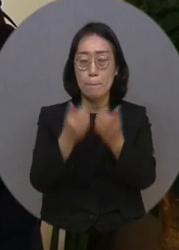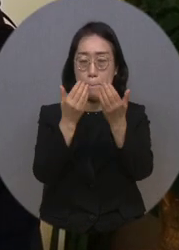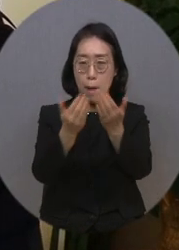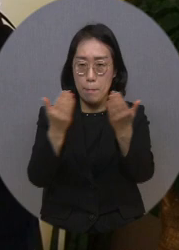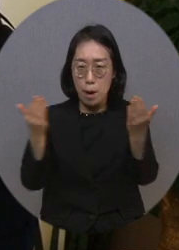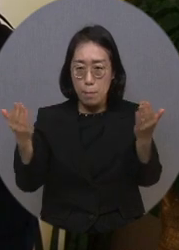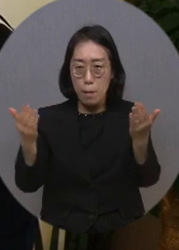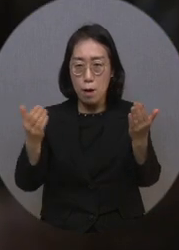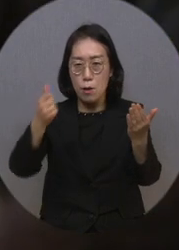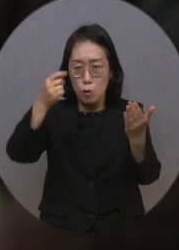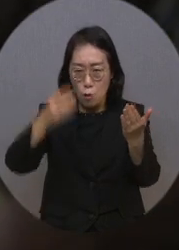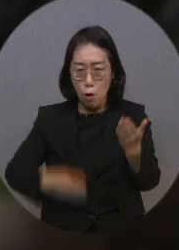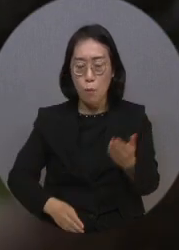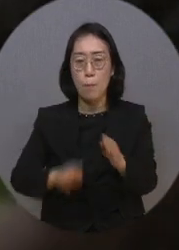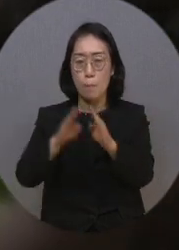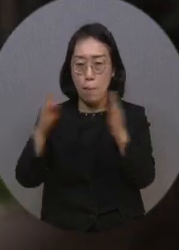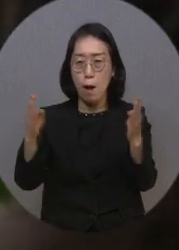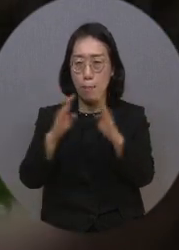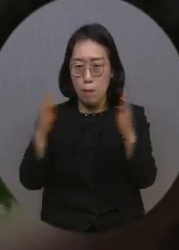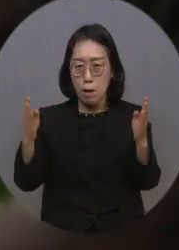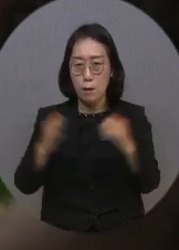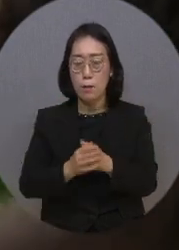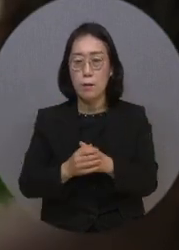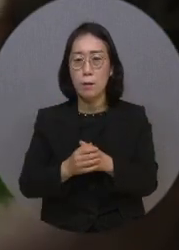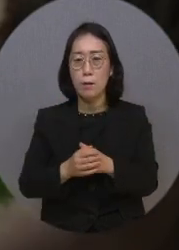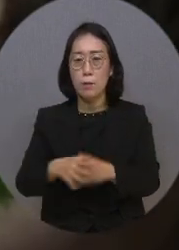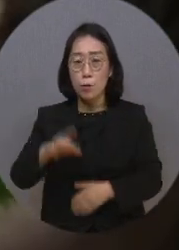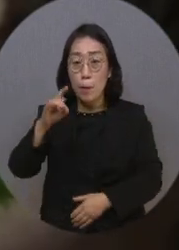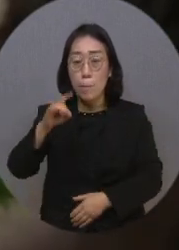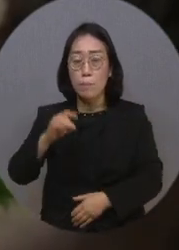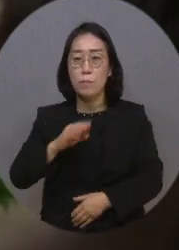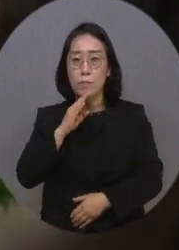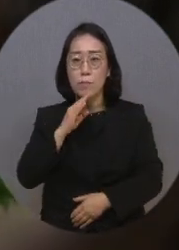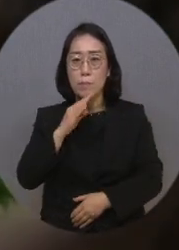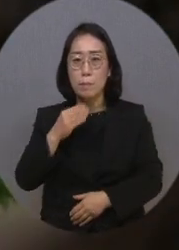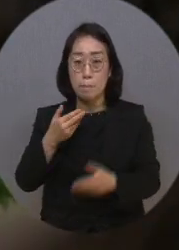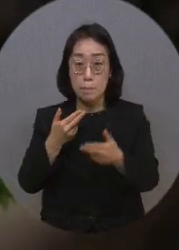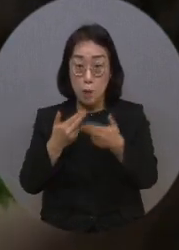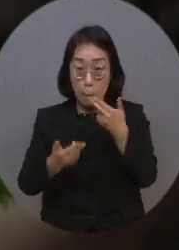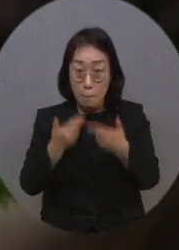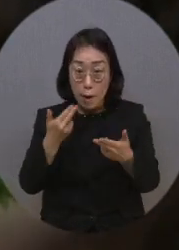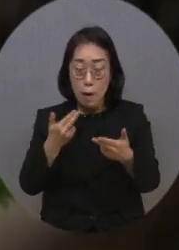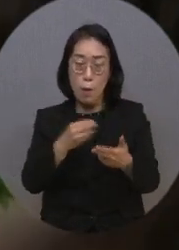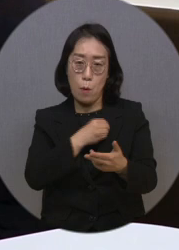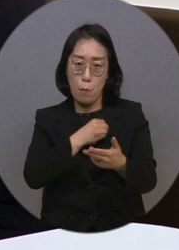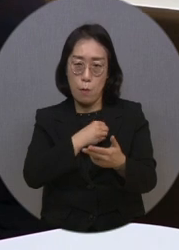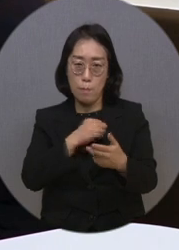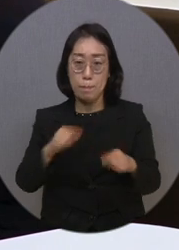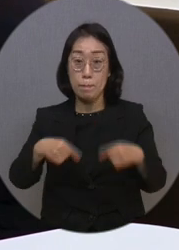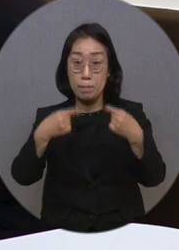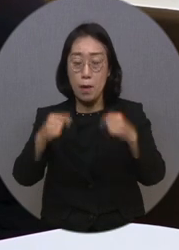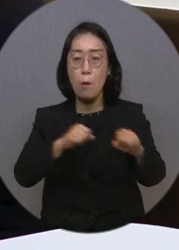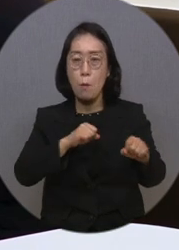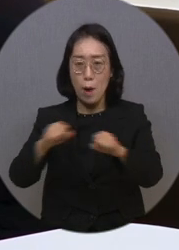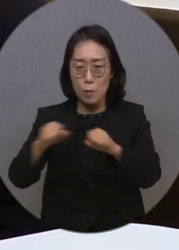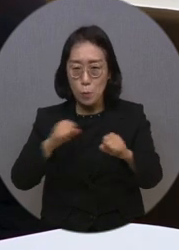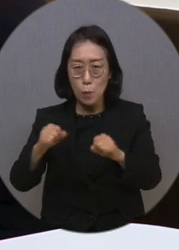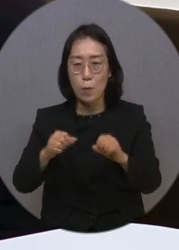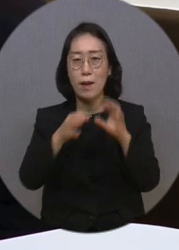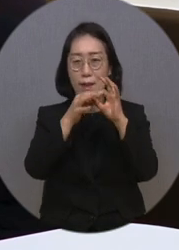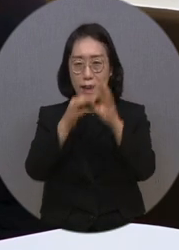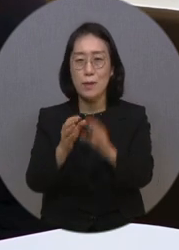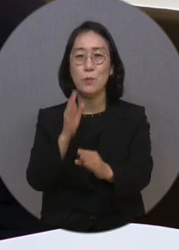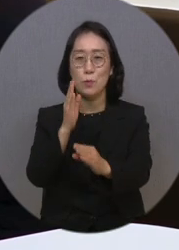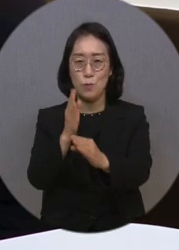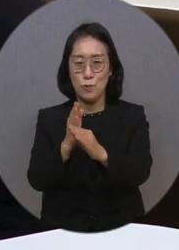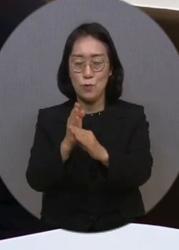미술 활동과 함께 대한민국 미술대전 초대 작가와 한국미술협회 회원 등 미술문화의 지평을